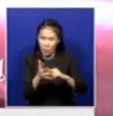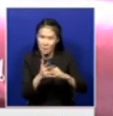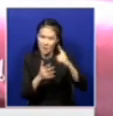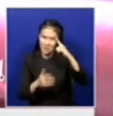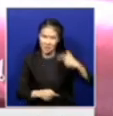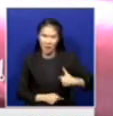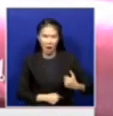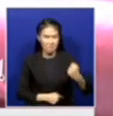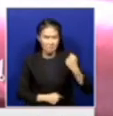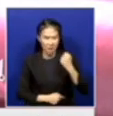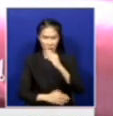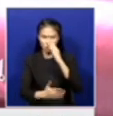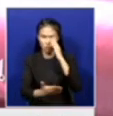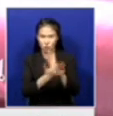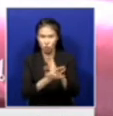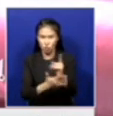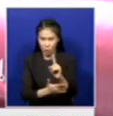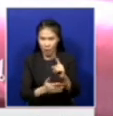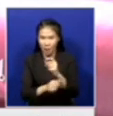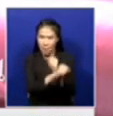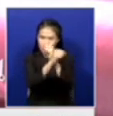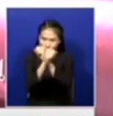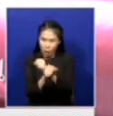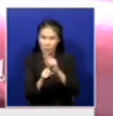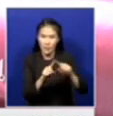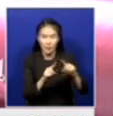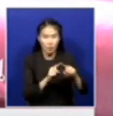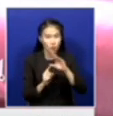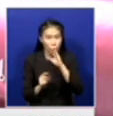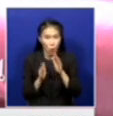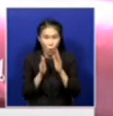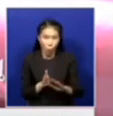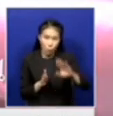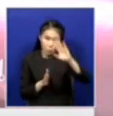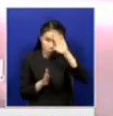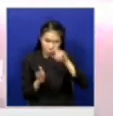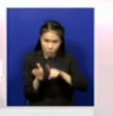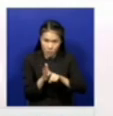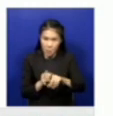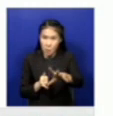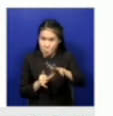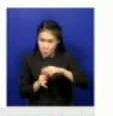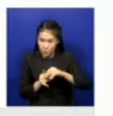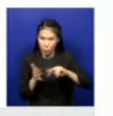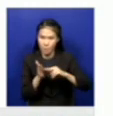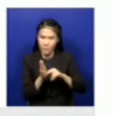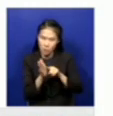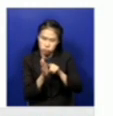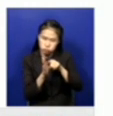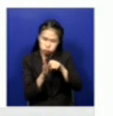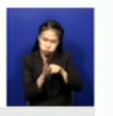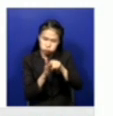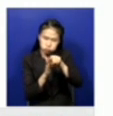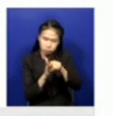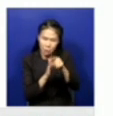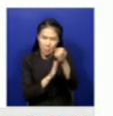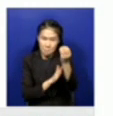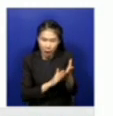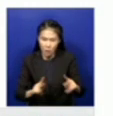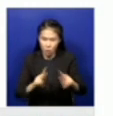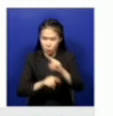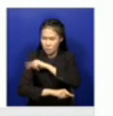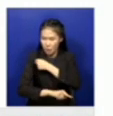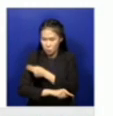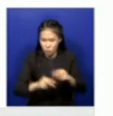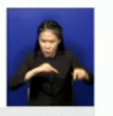ติการแพร่ระบาดเพื่อให้จำนวนผู้ติดเชื้อนั้นมันไม่ล้นนะครับไม่มากเกินกว่าที่ระบบสาธารณสุขของไทยจะร